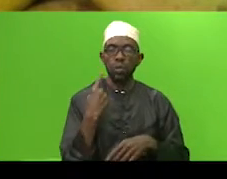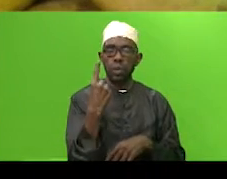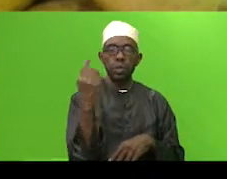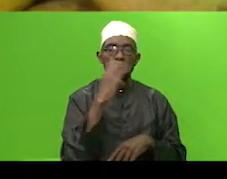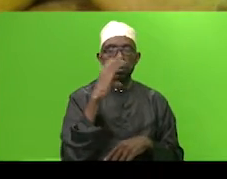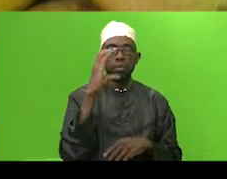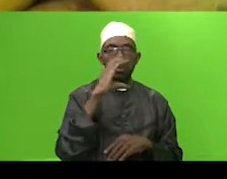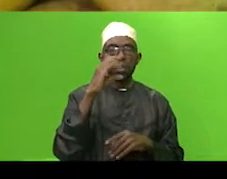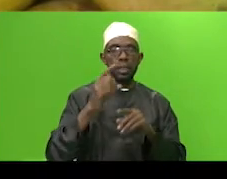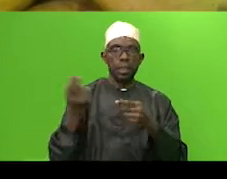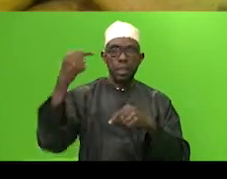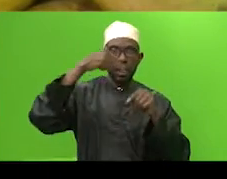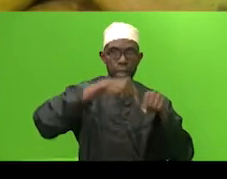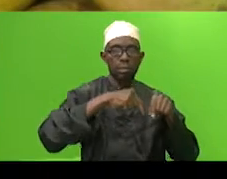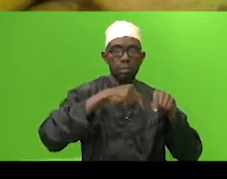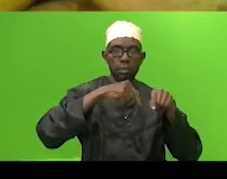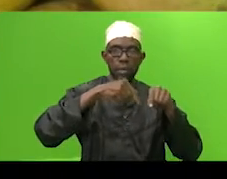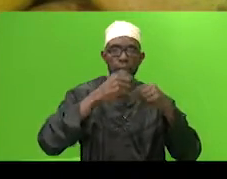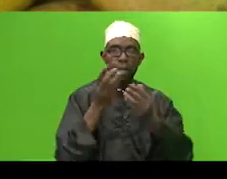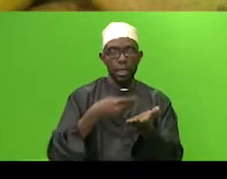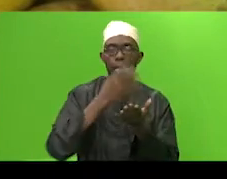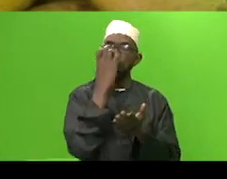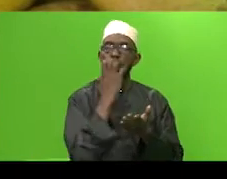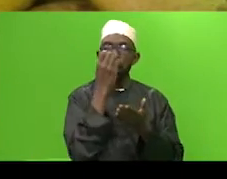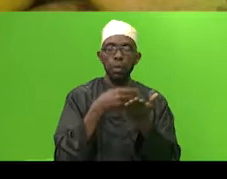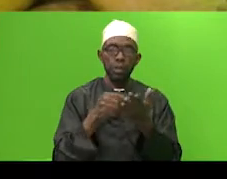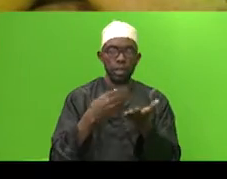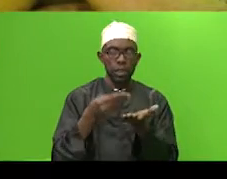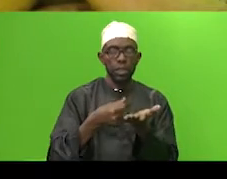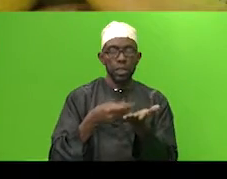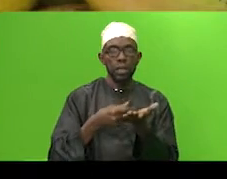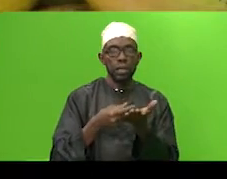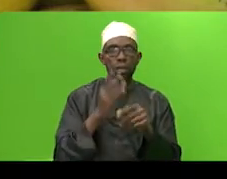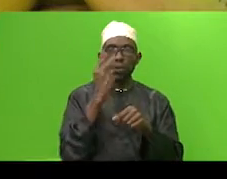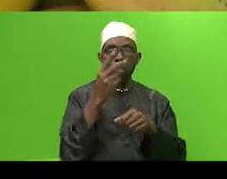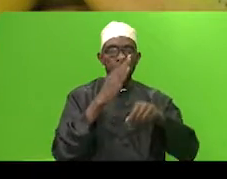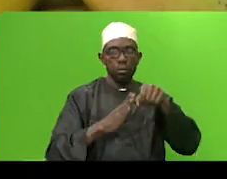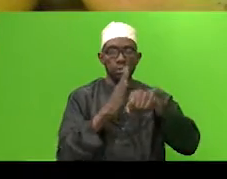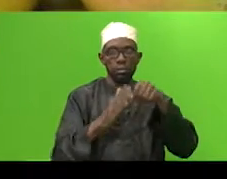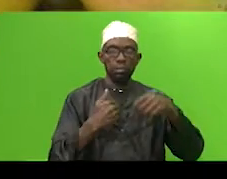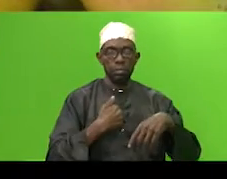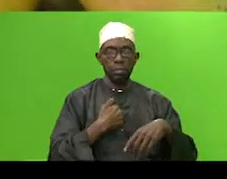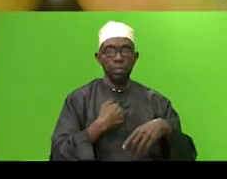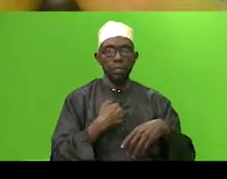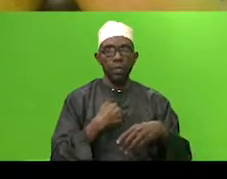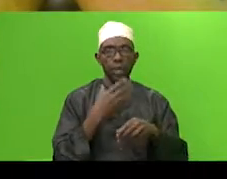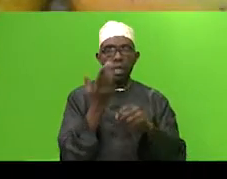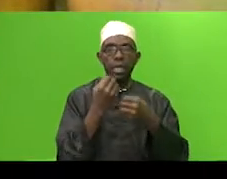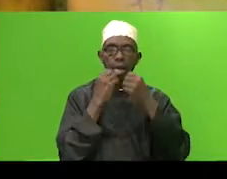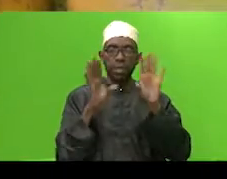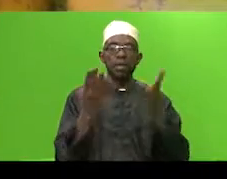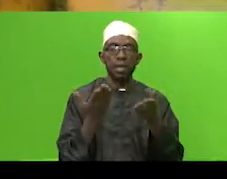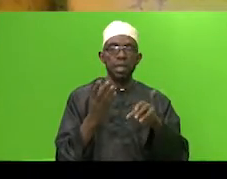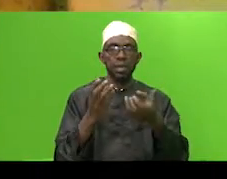ameenda. Wapili anakuja, mama unauzaji maembe nauza hivi. Nikatie moja. Sina kitu